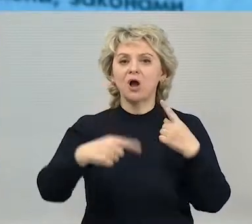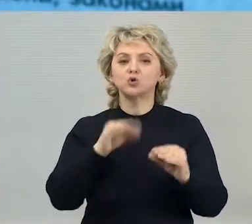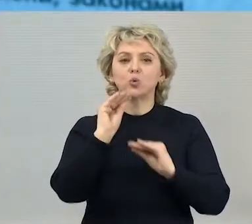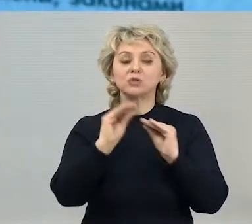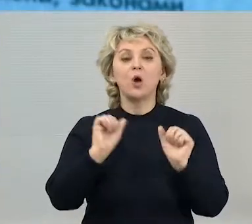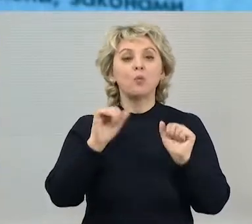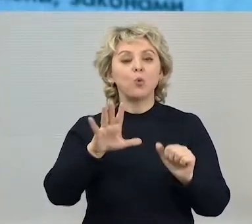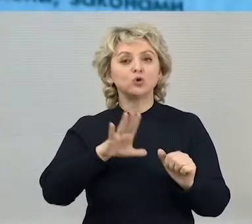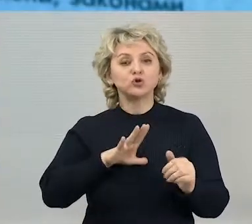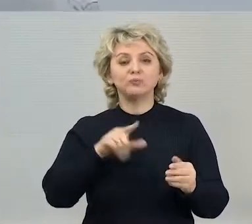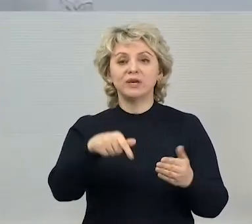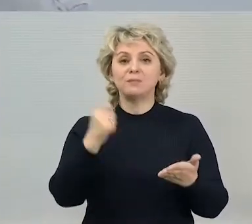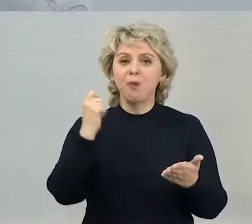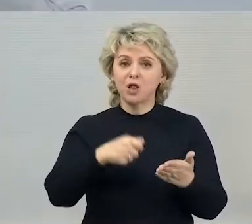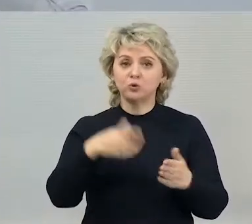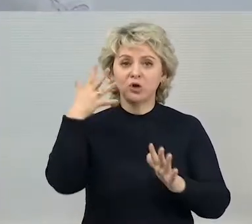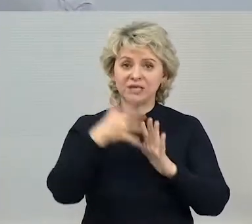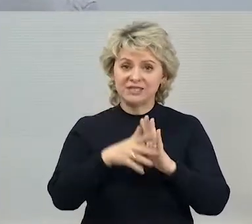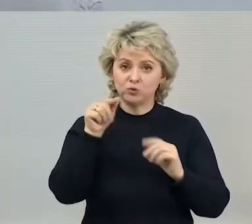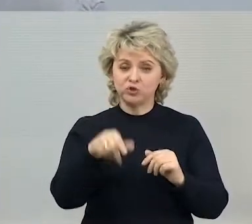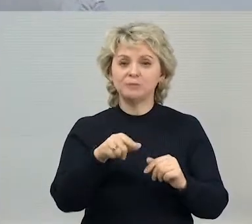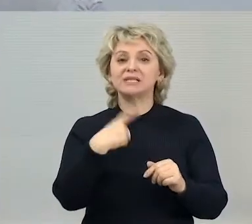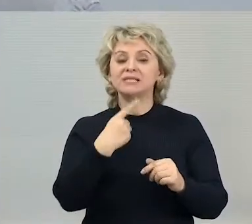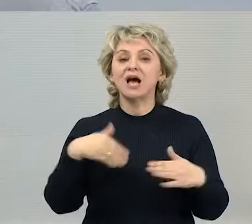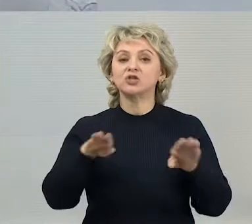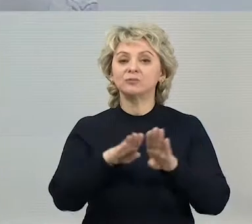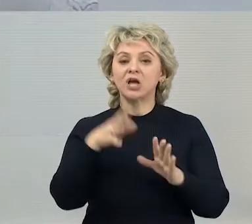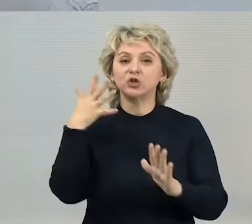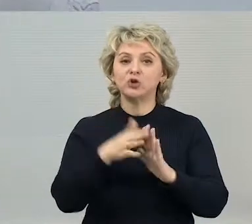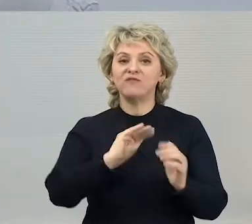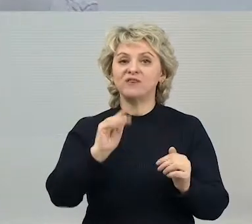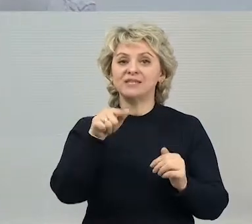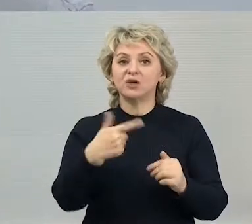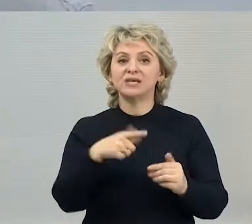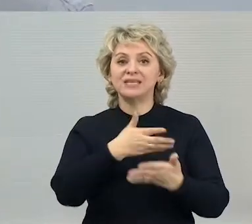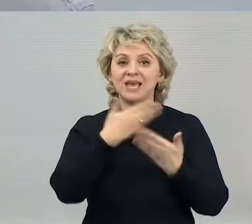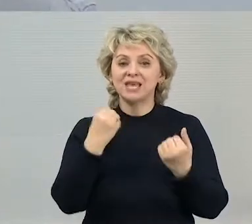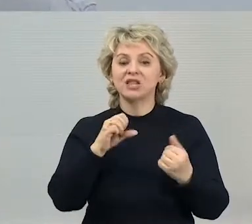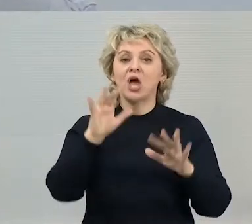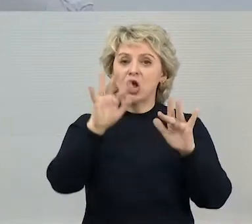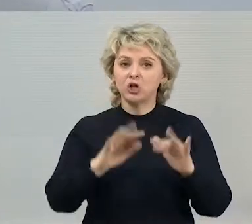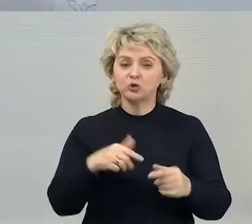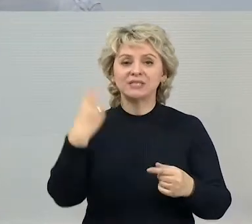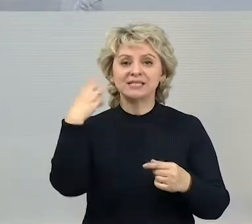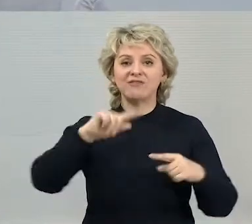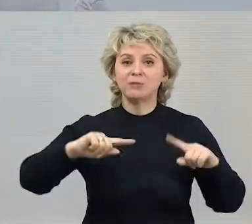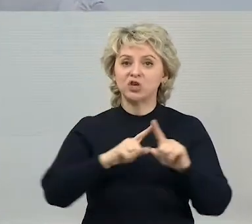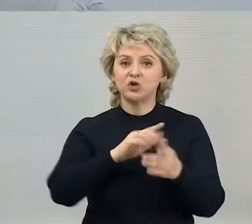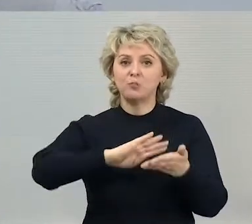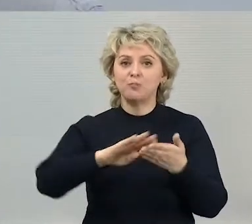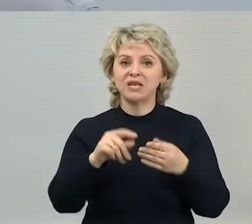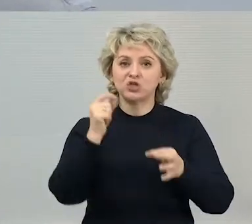может быть, молотком полезно изучить, да, но, скажем, изучать физику, где нет электроники или современную технику